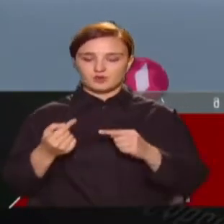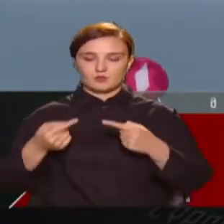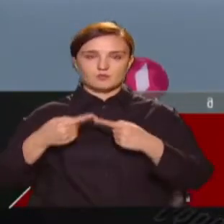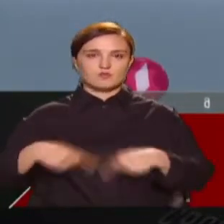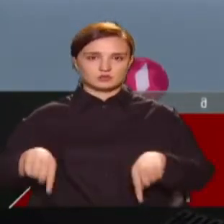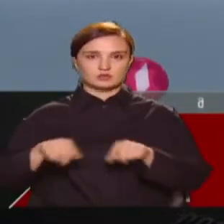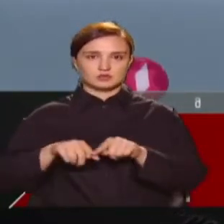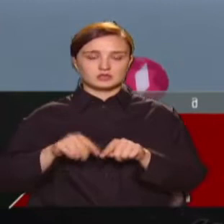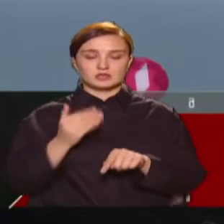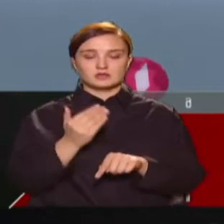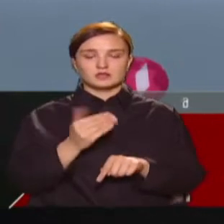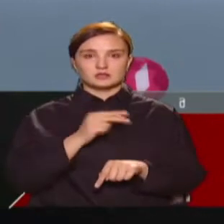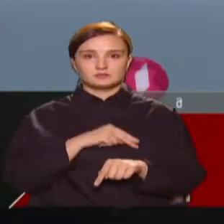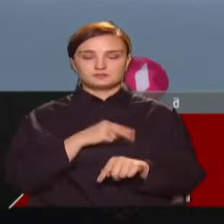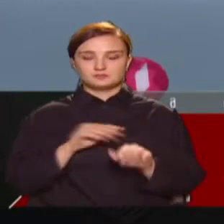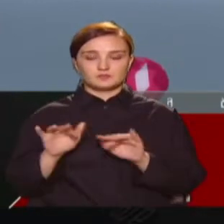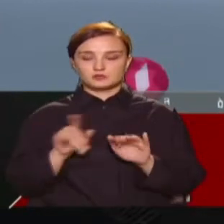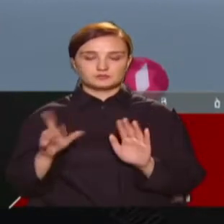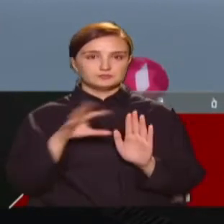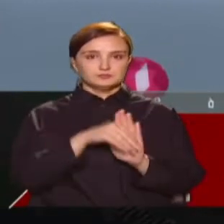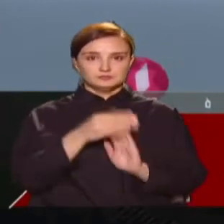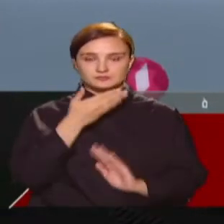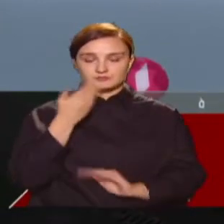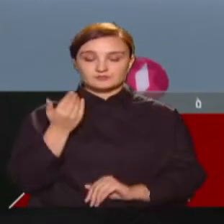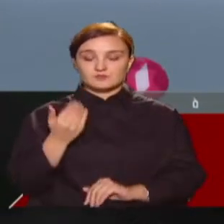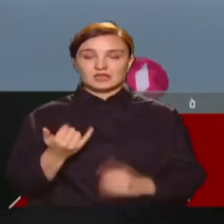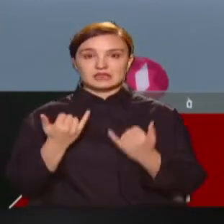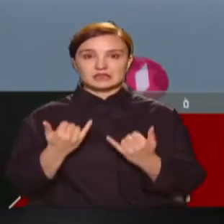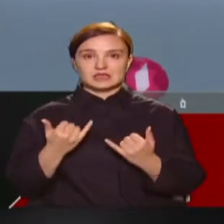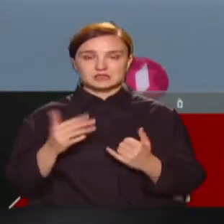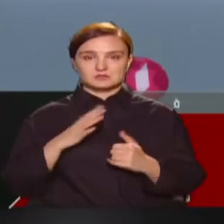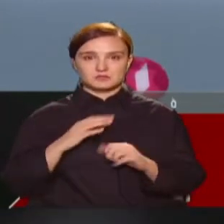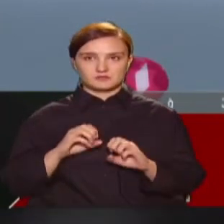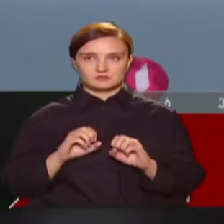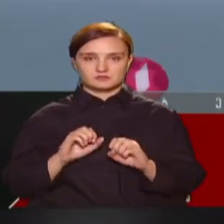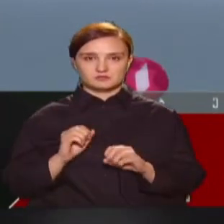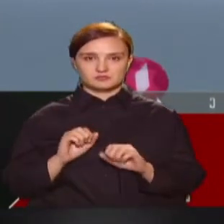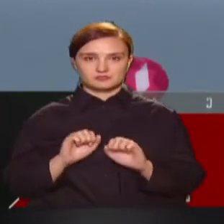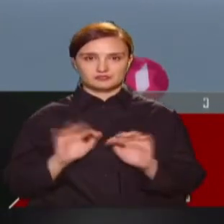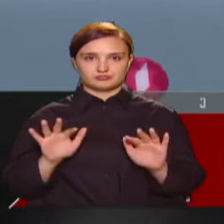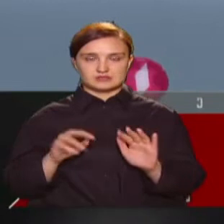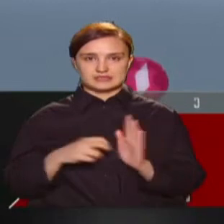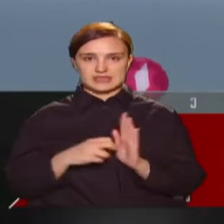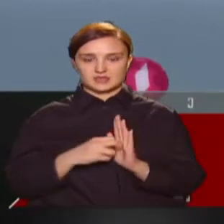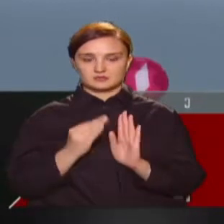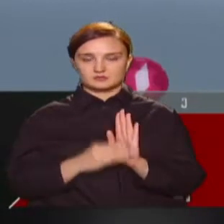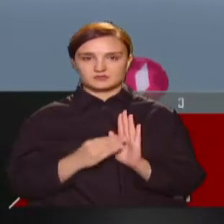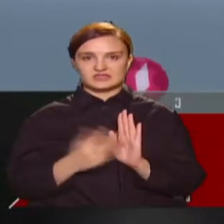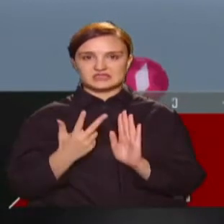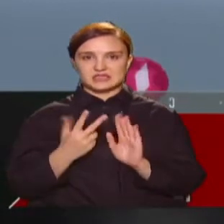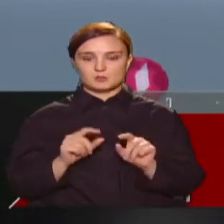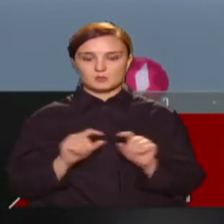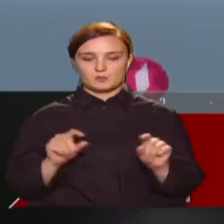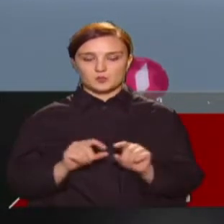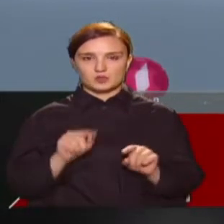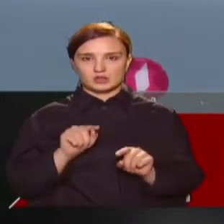რომელიც თქვათ თქვენთან სამუშაო პროცესში არ არის ჩართული, მათ დღეს გამოაქვეყნეს წერილი, სადაც სამ პუნქტზე არის